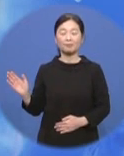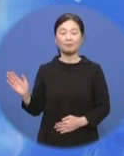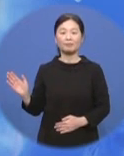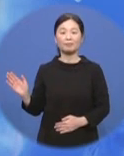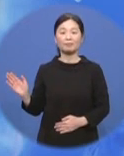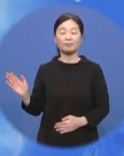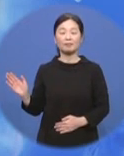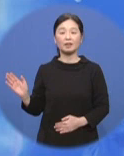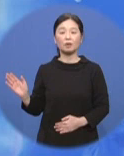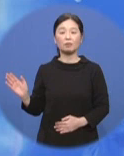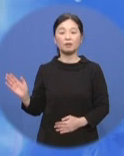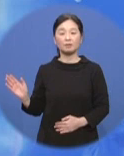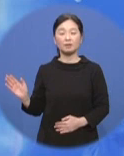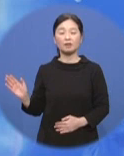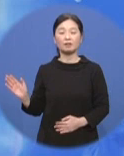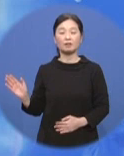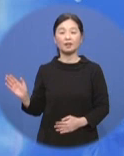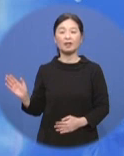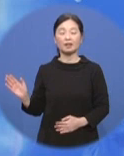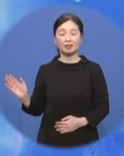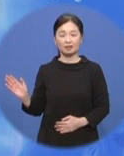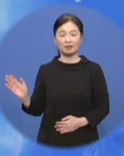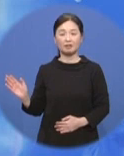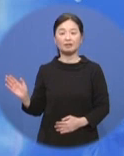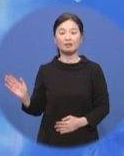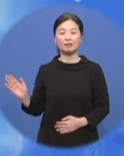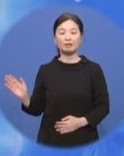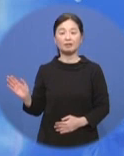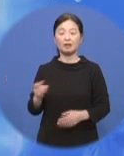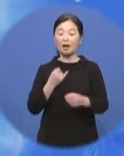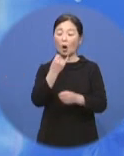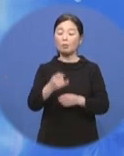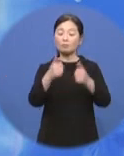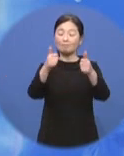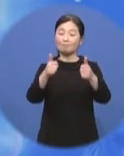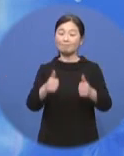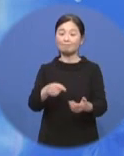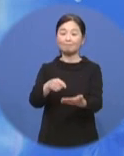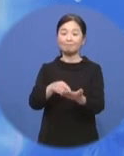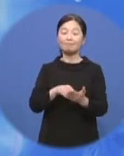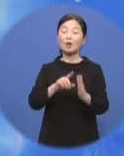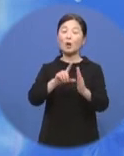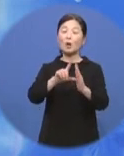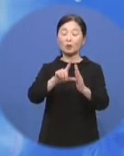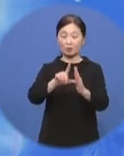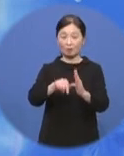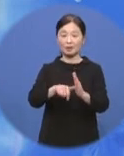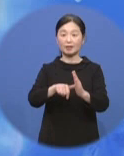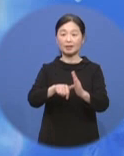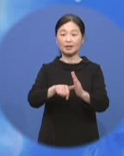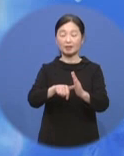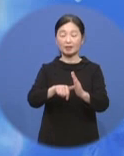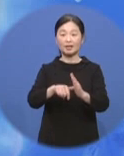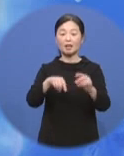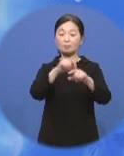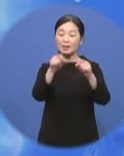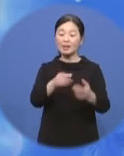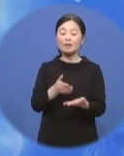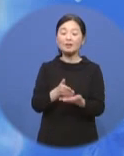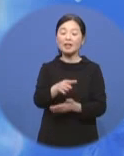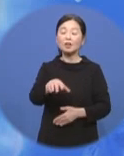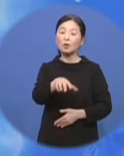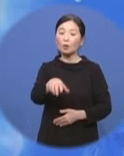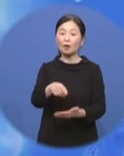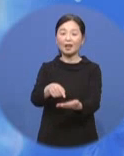640-8533 テレビ和歌山きのくに21の係、ホームページからのご応募はプレゼント専用フォームからお申し込みください